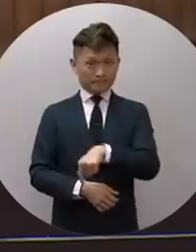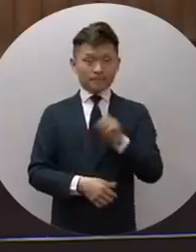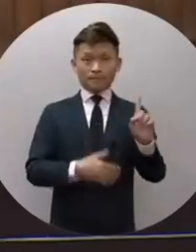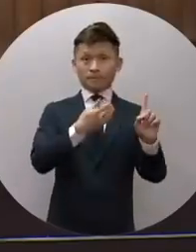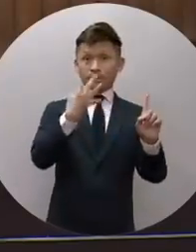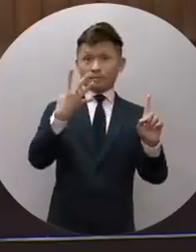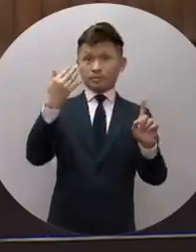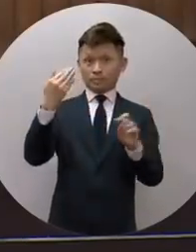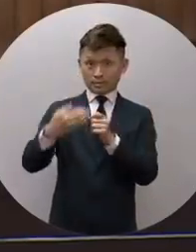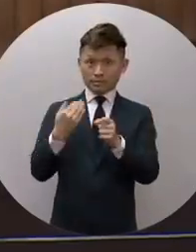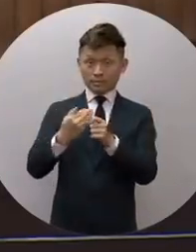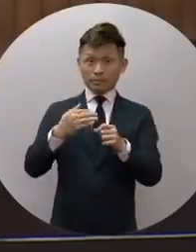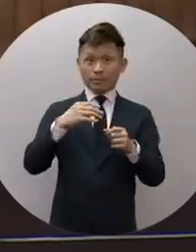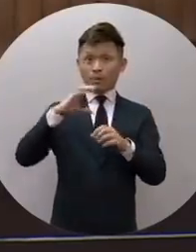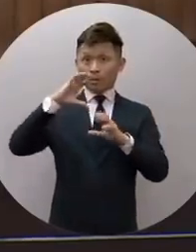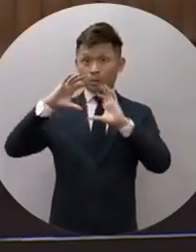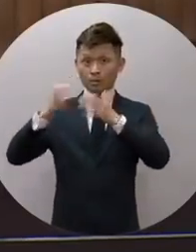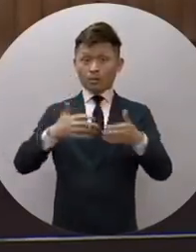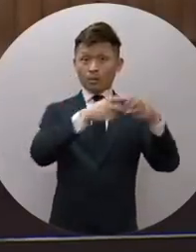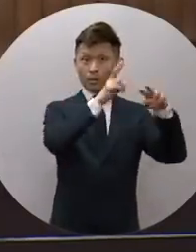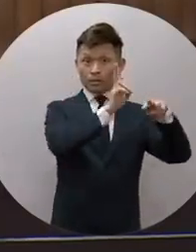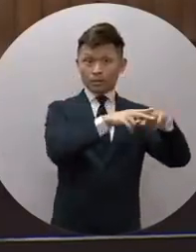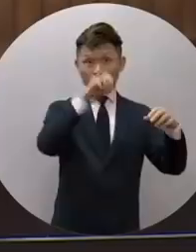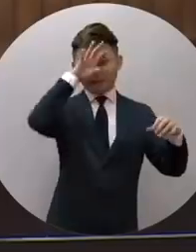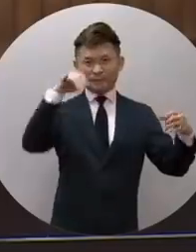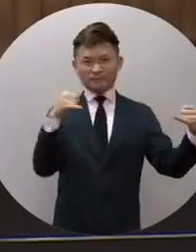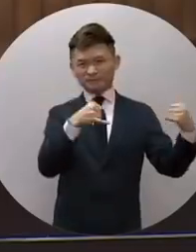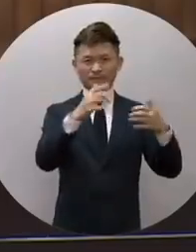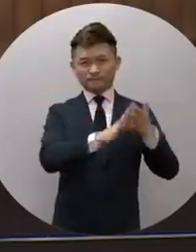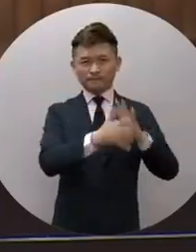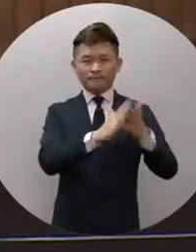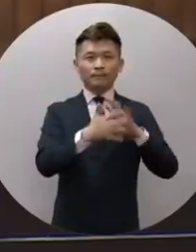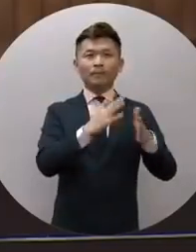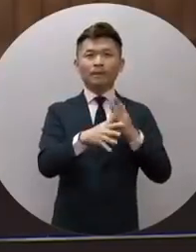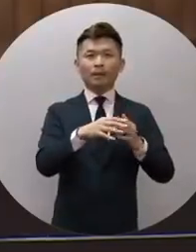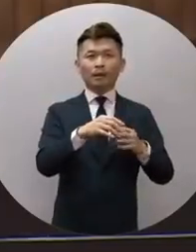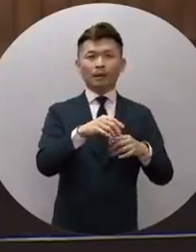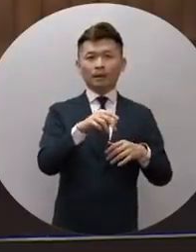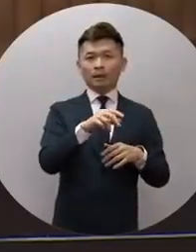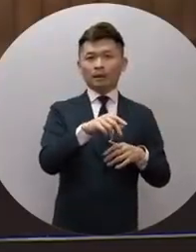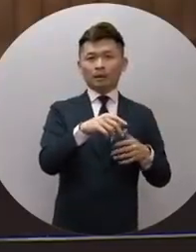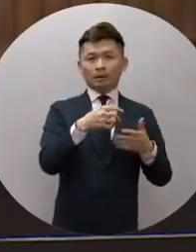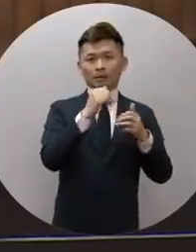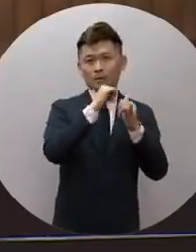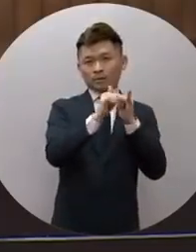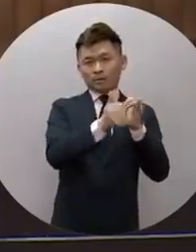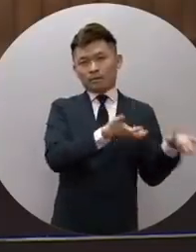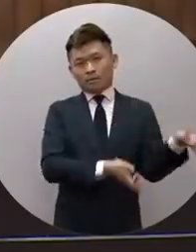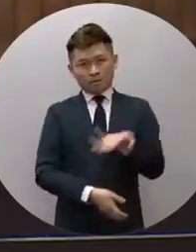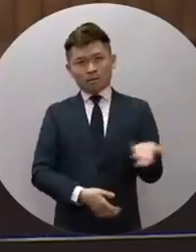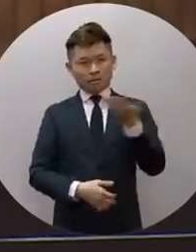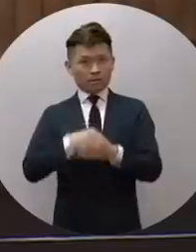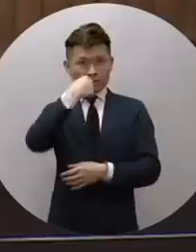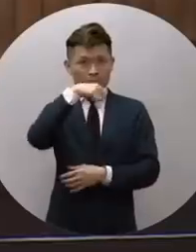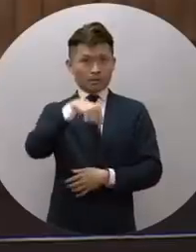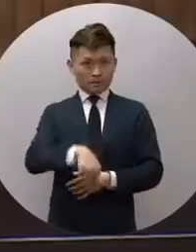1949年，国共内战，400万各省的同胞迁移到台湾来，既是肉